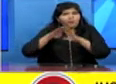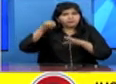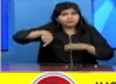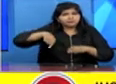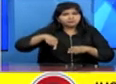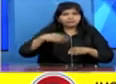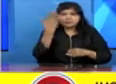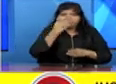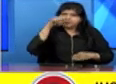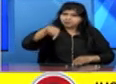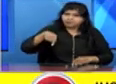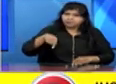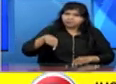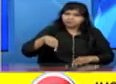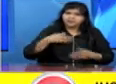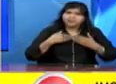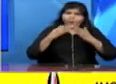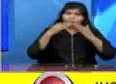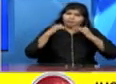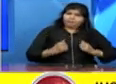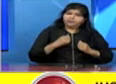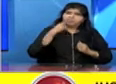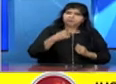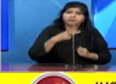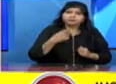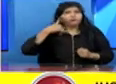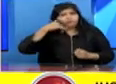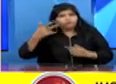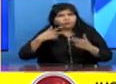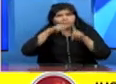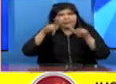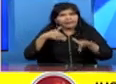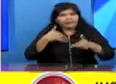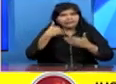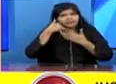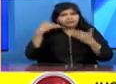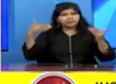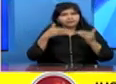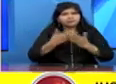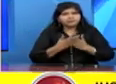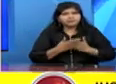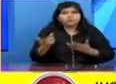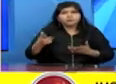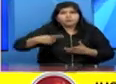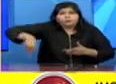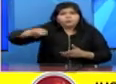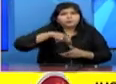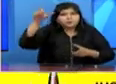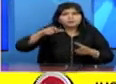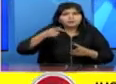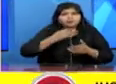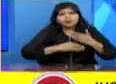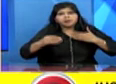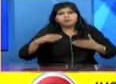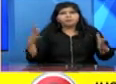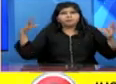टीवी देख पा रहे हैं, घर में रहते हुए जिस फोन और इंटरनेट का इस्तेमाल कर रहे हैं, उन सबको सुचारू रखने